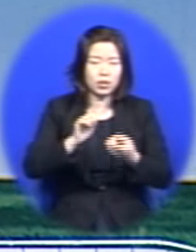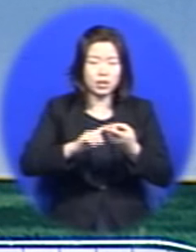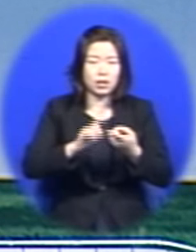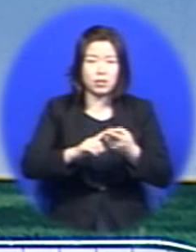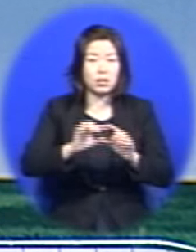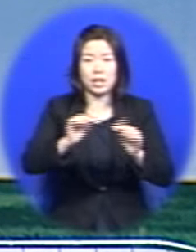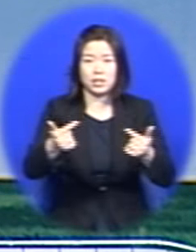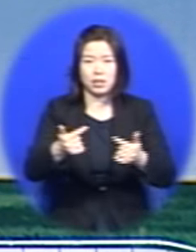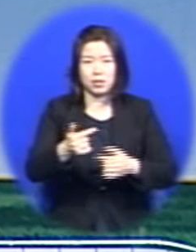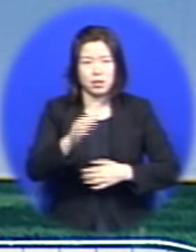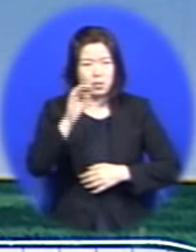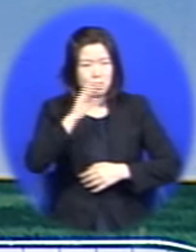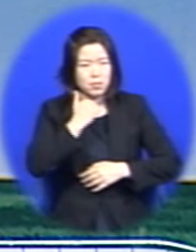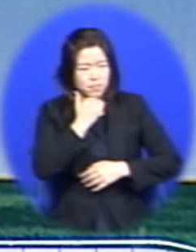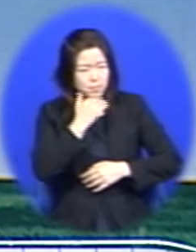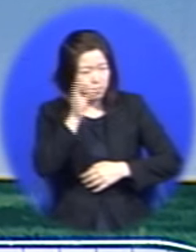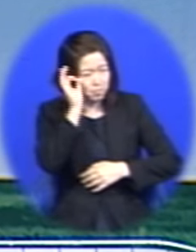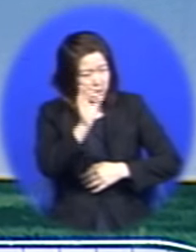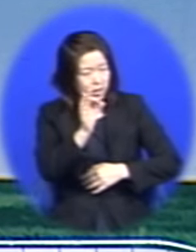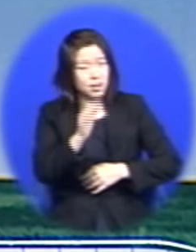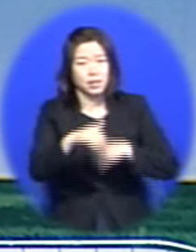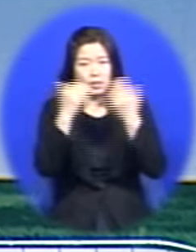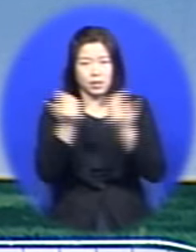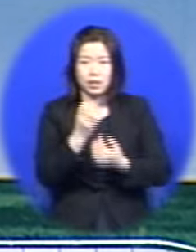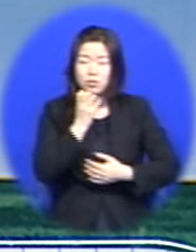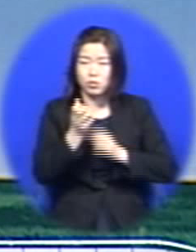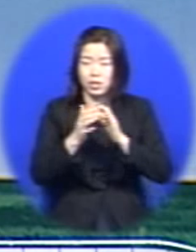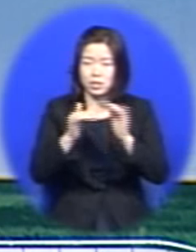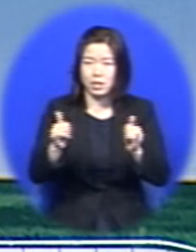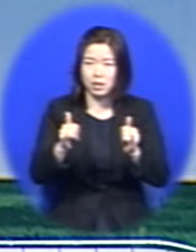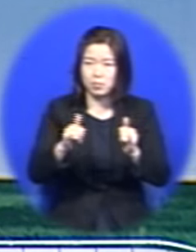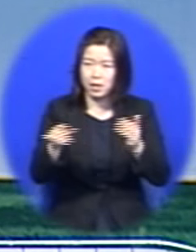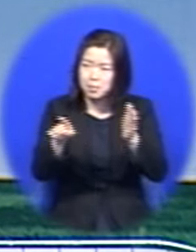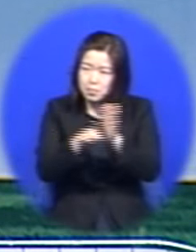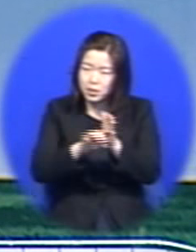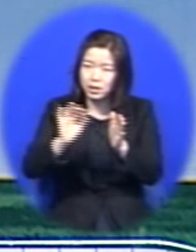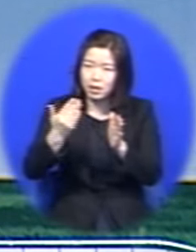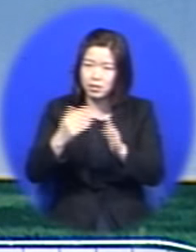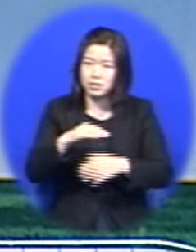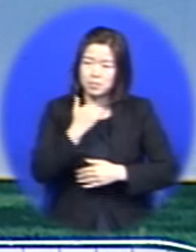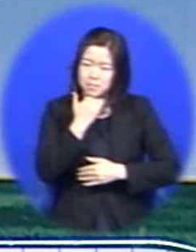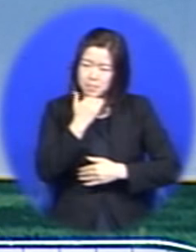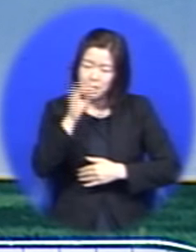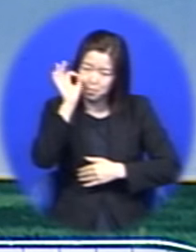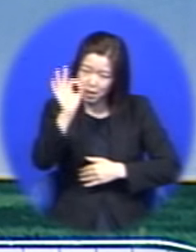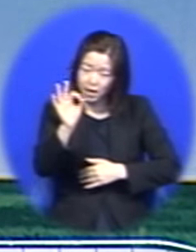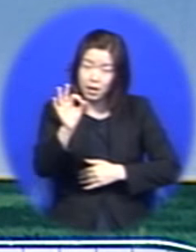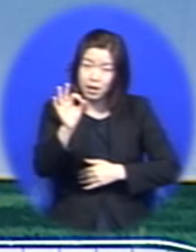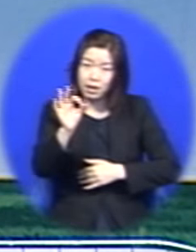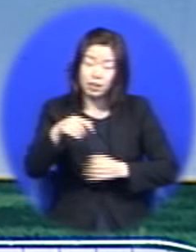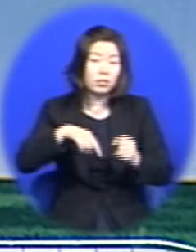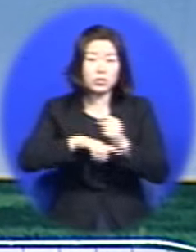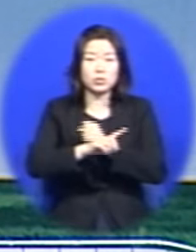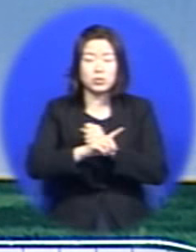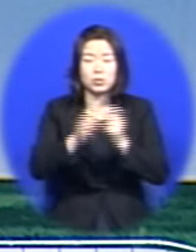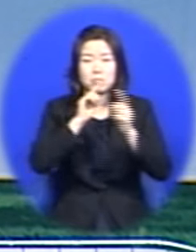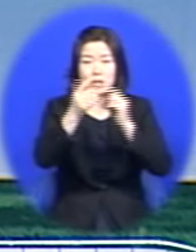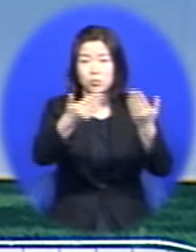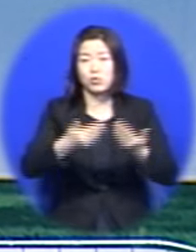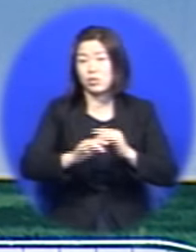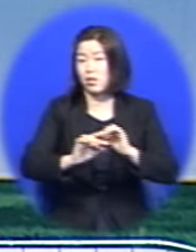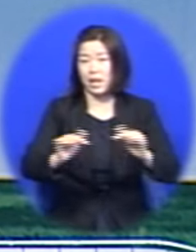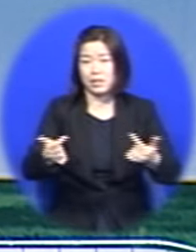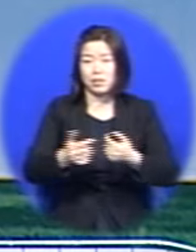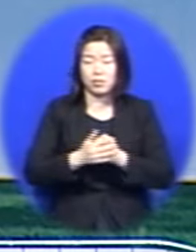보자. 정말 유대인들이 다 예수를 믿게 되나 안 되나 한번 지켜보자. 그런 뜻으로 이 말씀을 주시고 계신 게